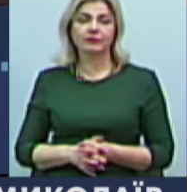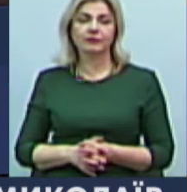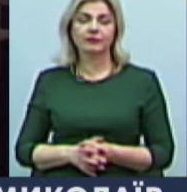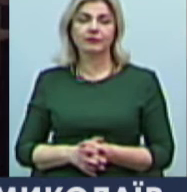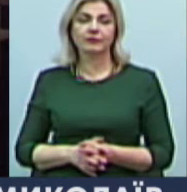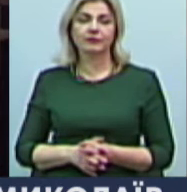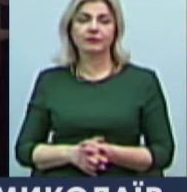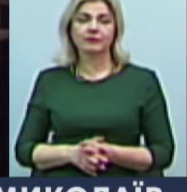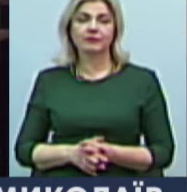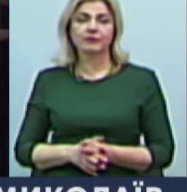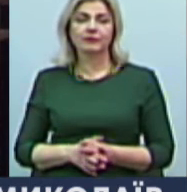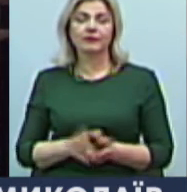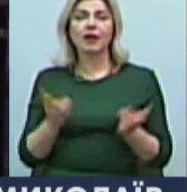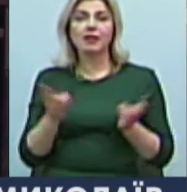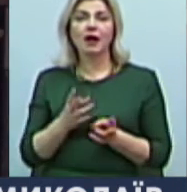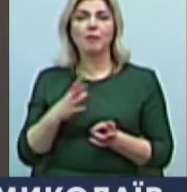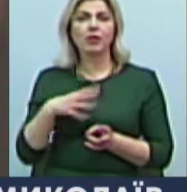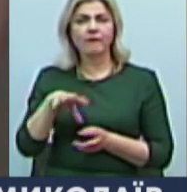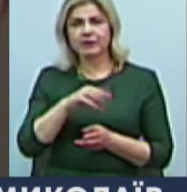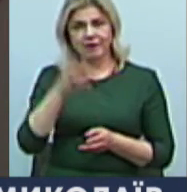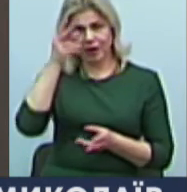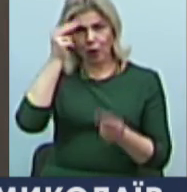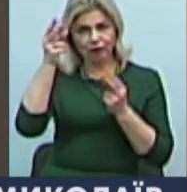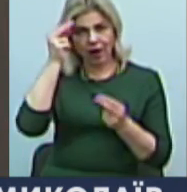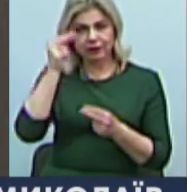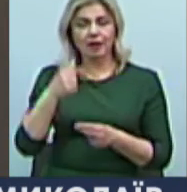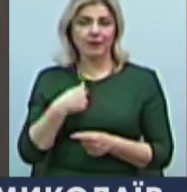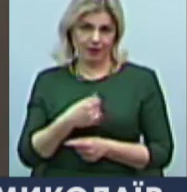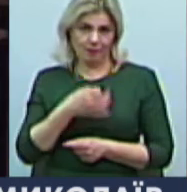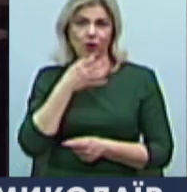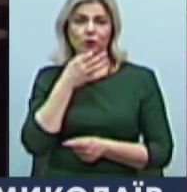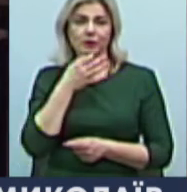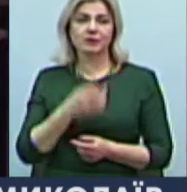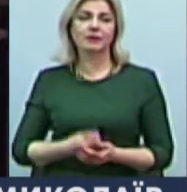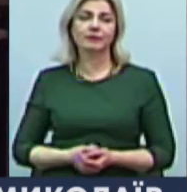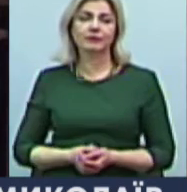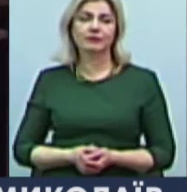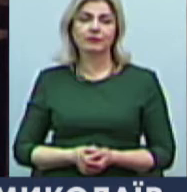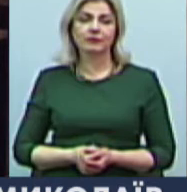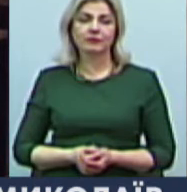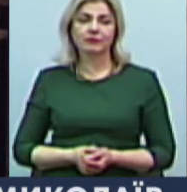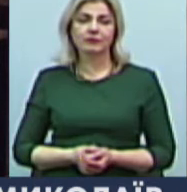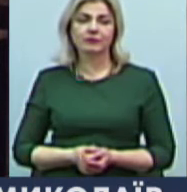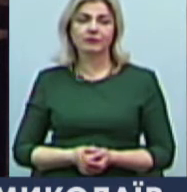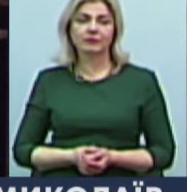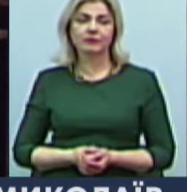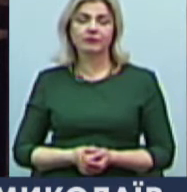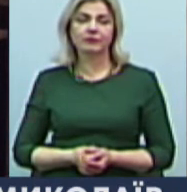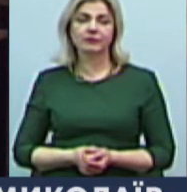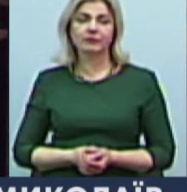було все рахувати. Мені подобається монструвати щось своїми руками